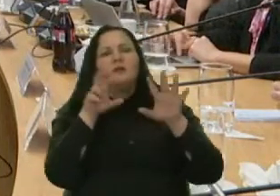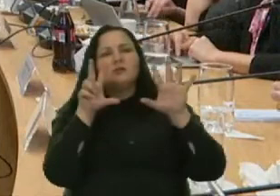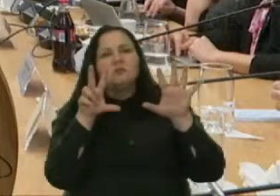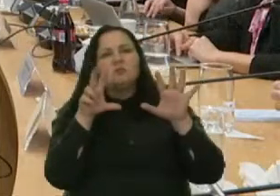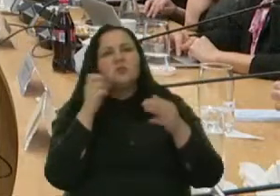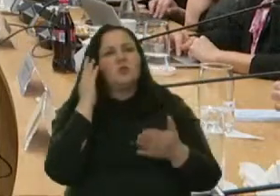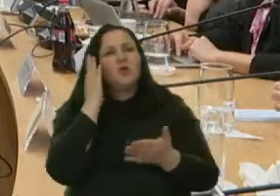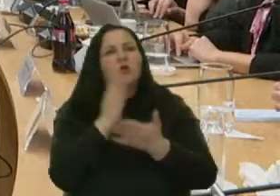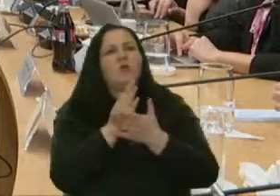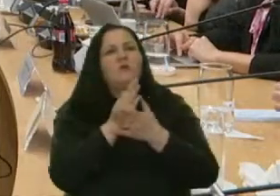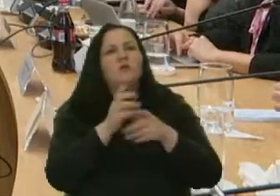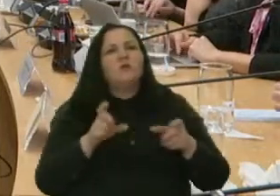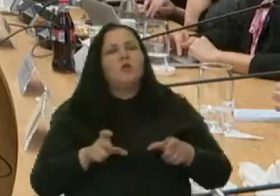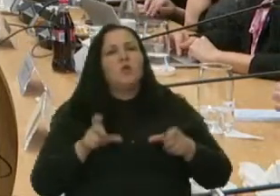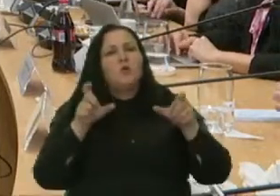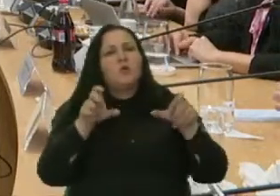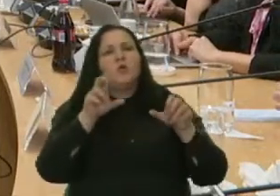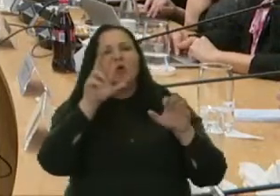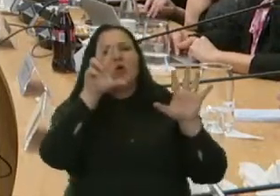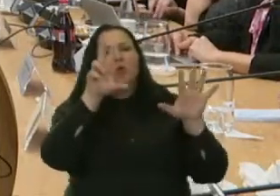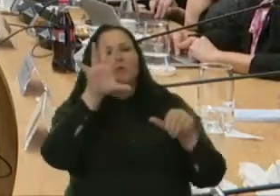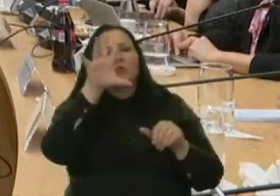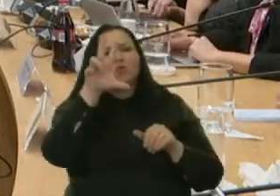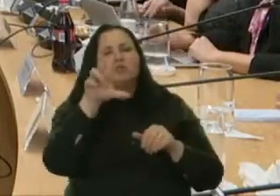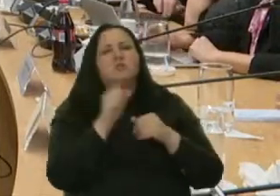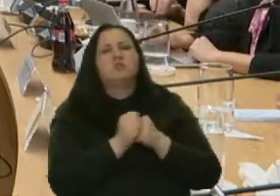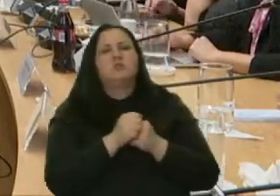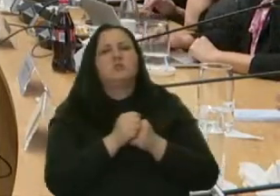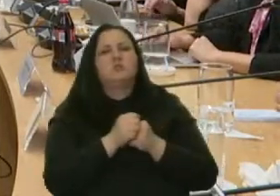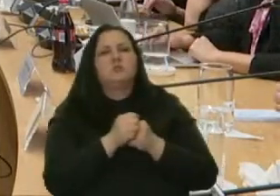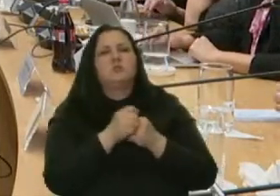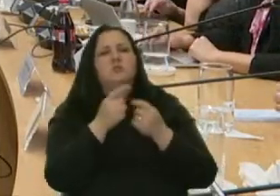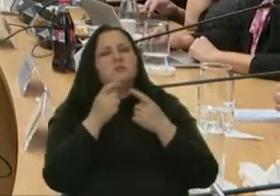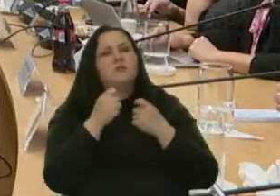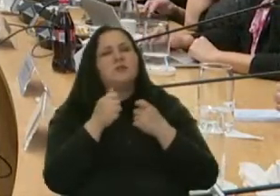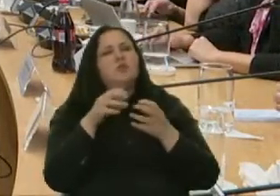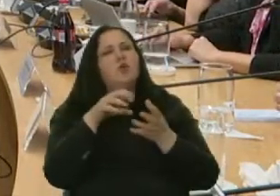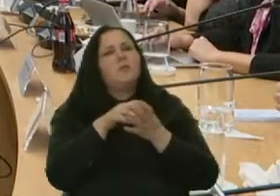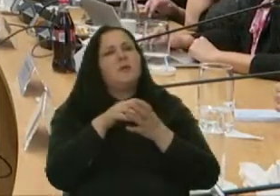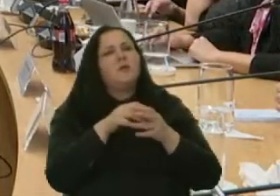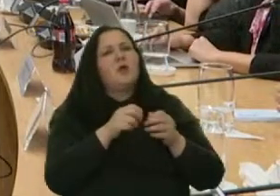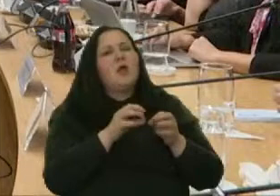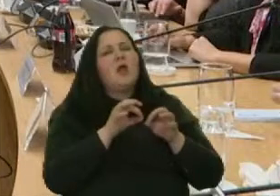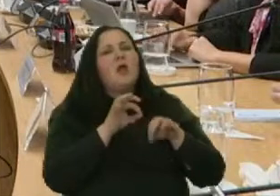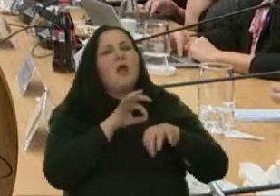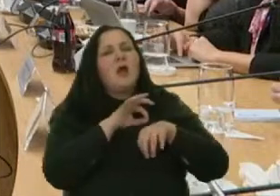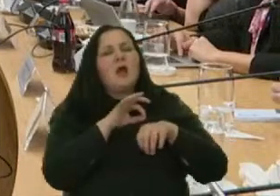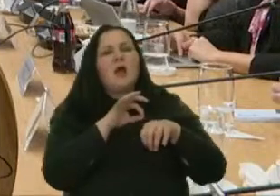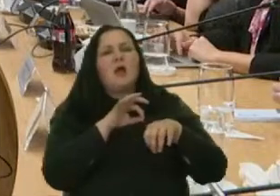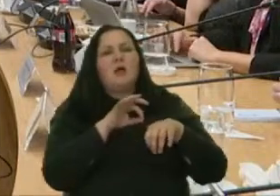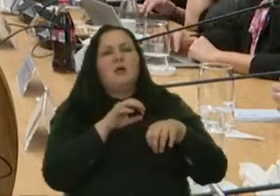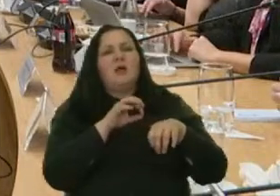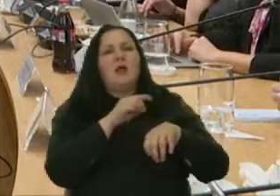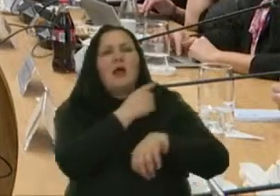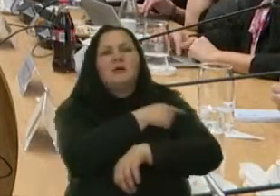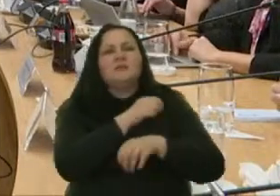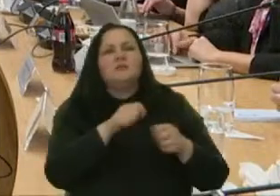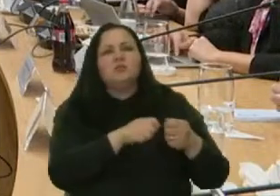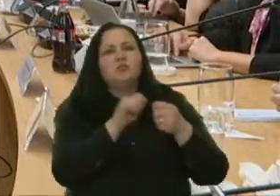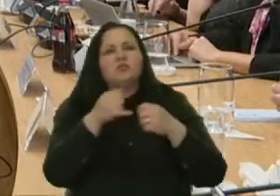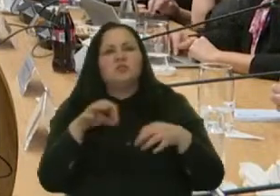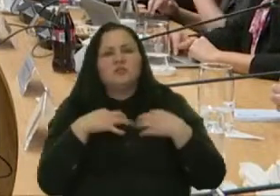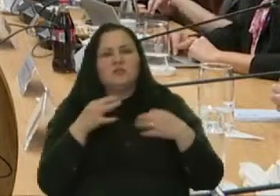hotărârea de guvern 153 care reglementează pentru domeniul asistență socială și sănătate Deci nu văd cum să i punem